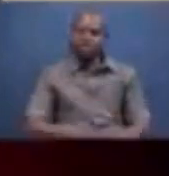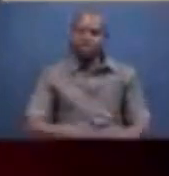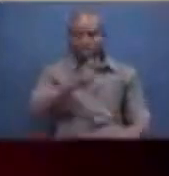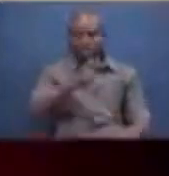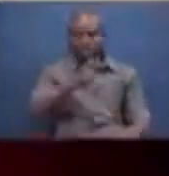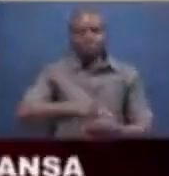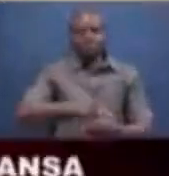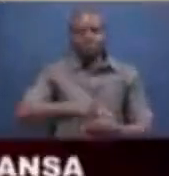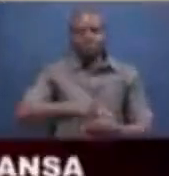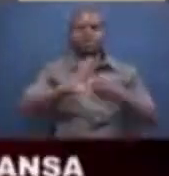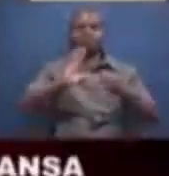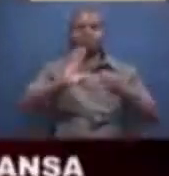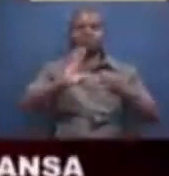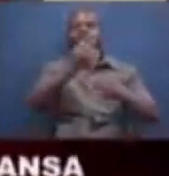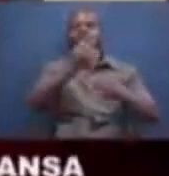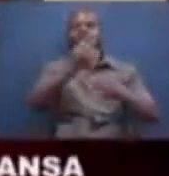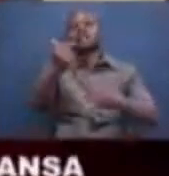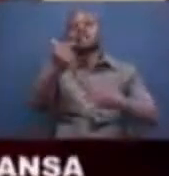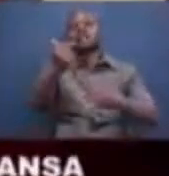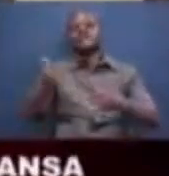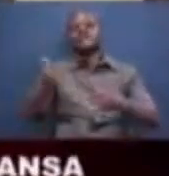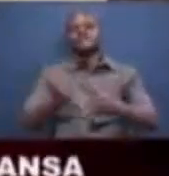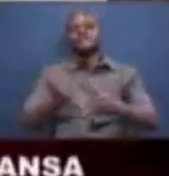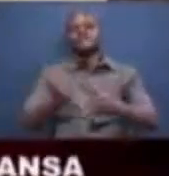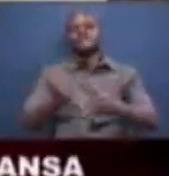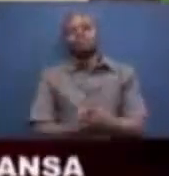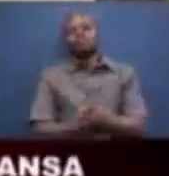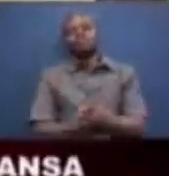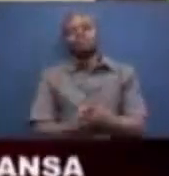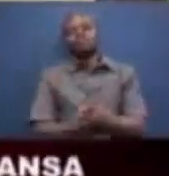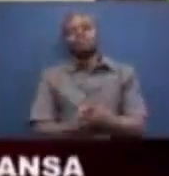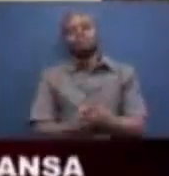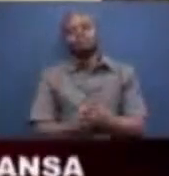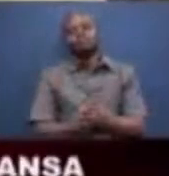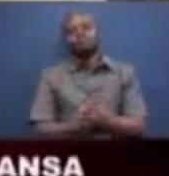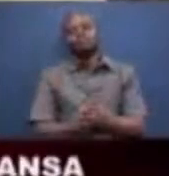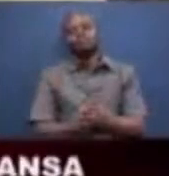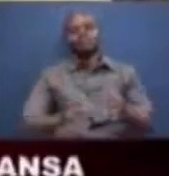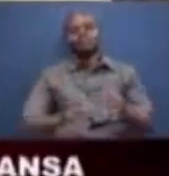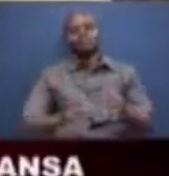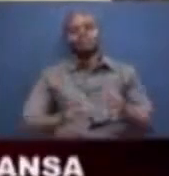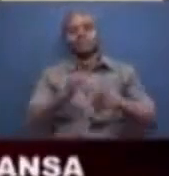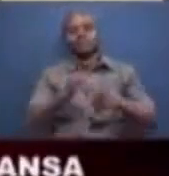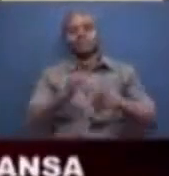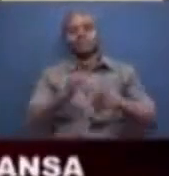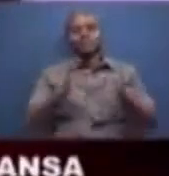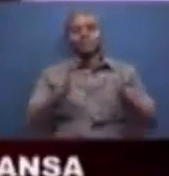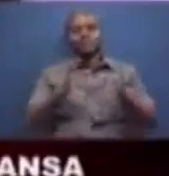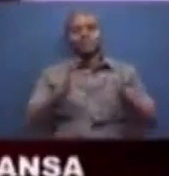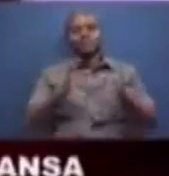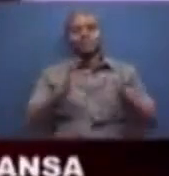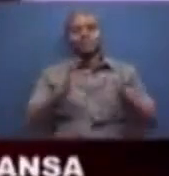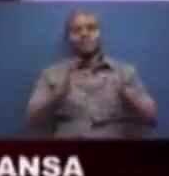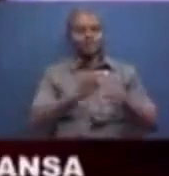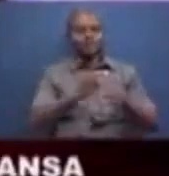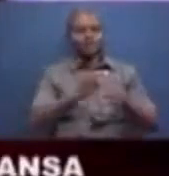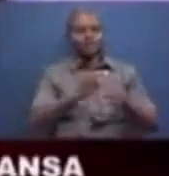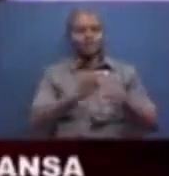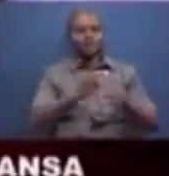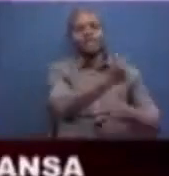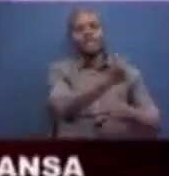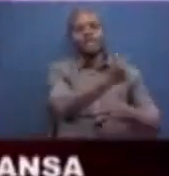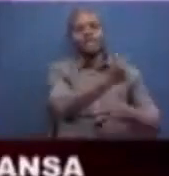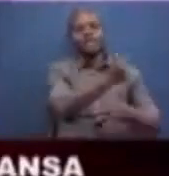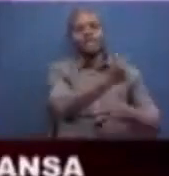President of United Republic of Tanzania. For the cordial relation and the close cooperation between the United Republic of